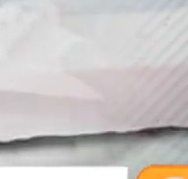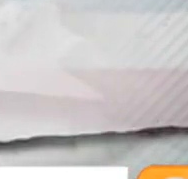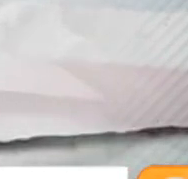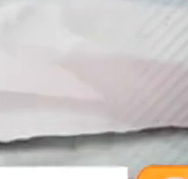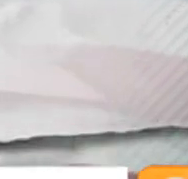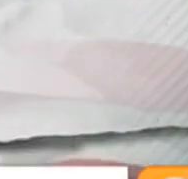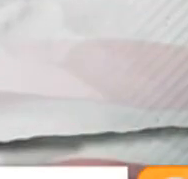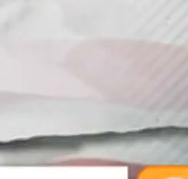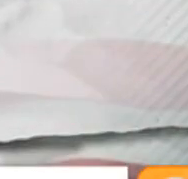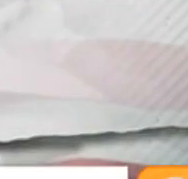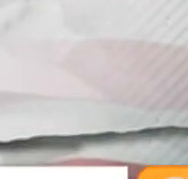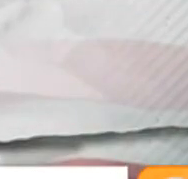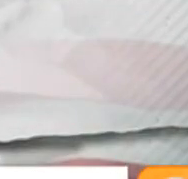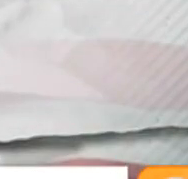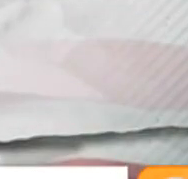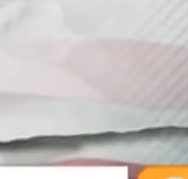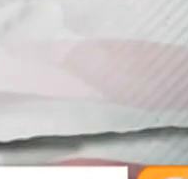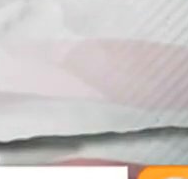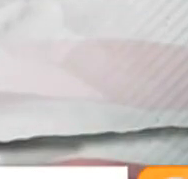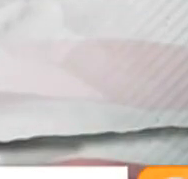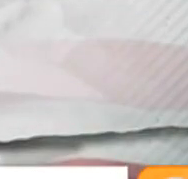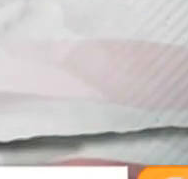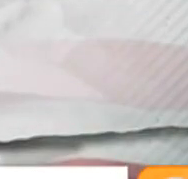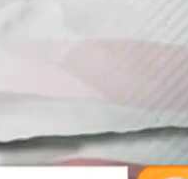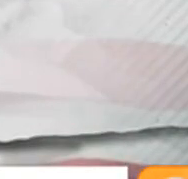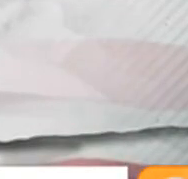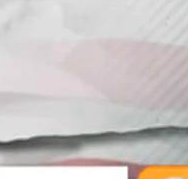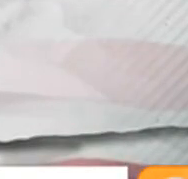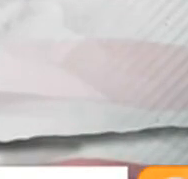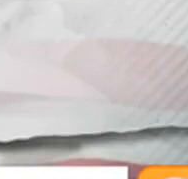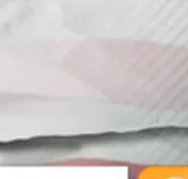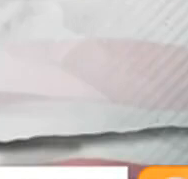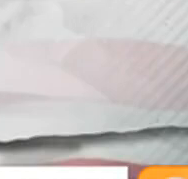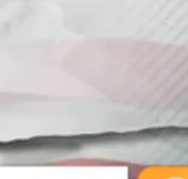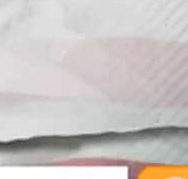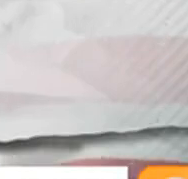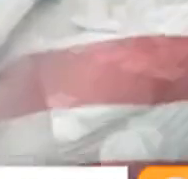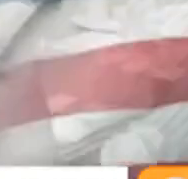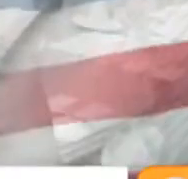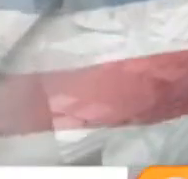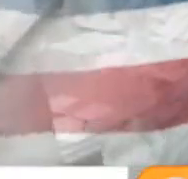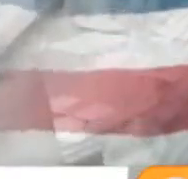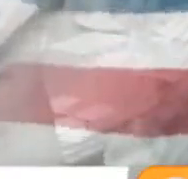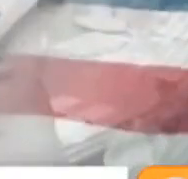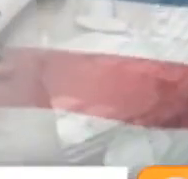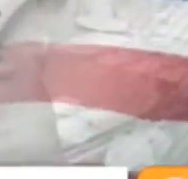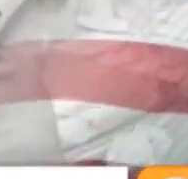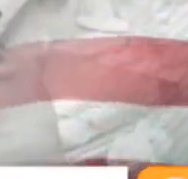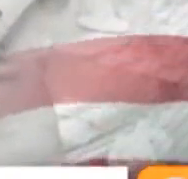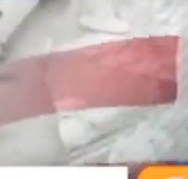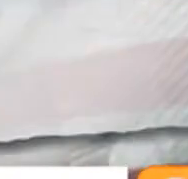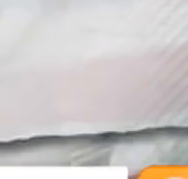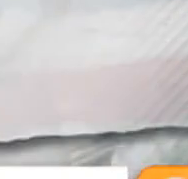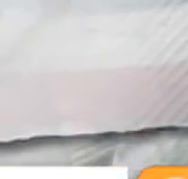kimikakati baina ya Marekani na Kenya, uimarishaji wa amani, usalama na uboreshaji wa uchumi. Rais mteule William